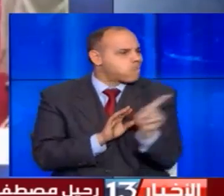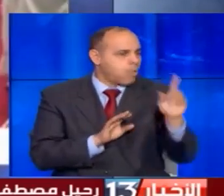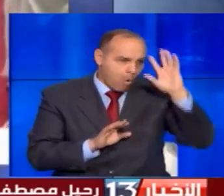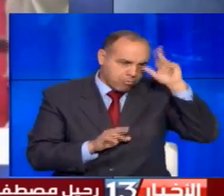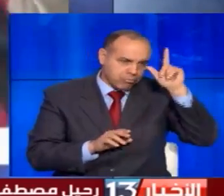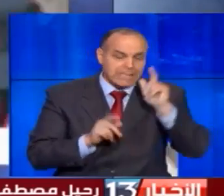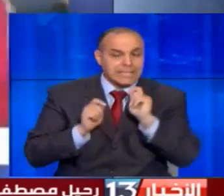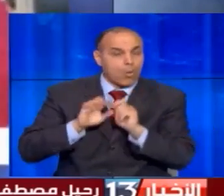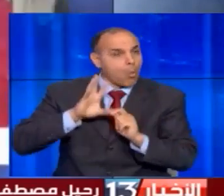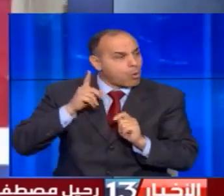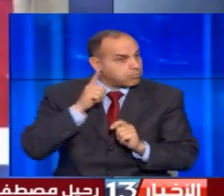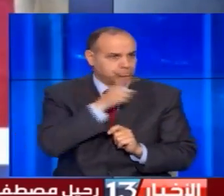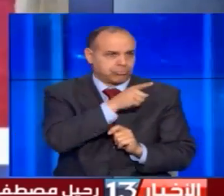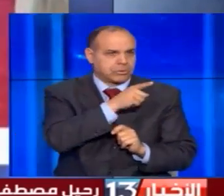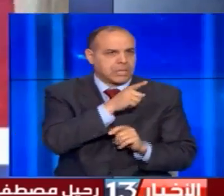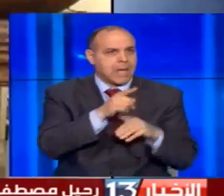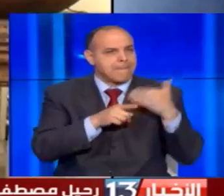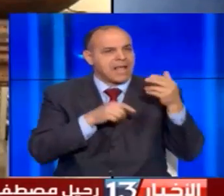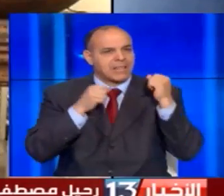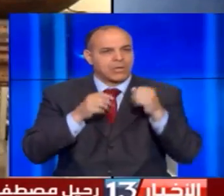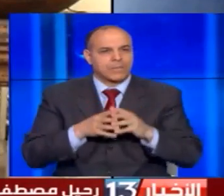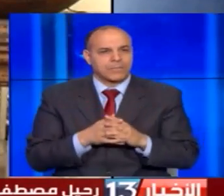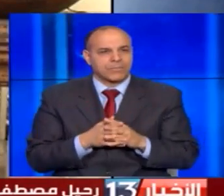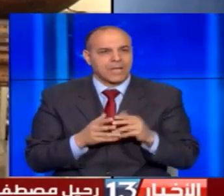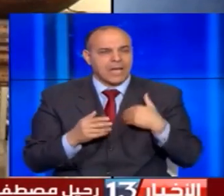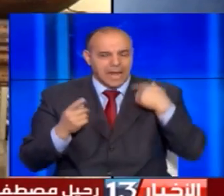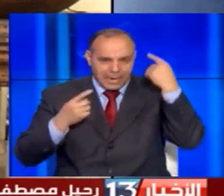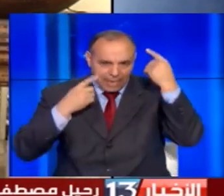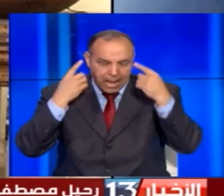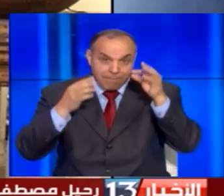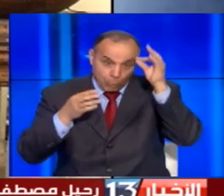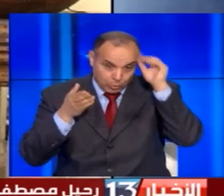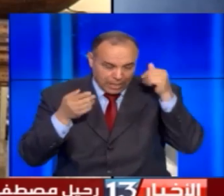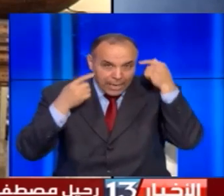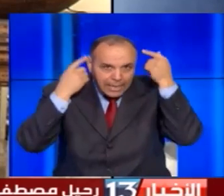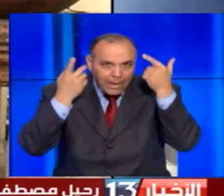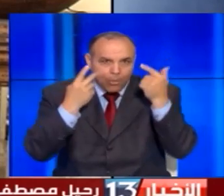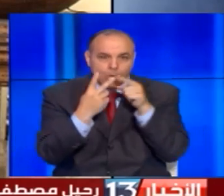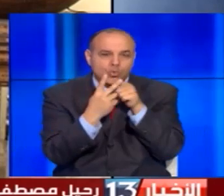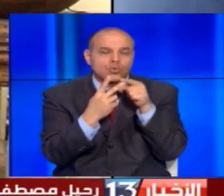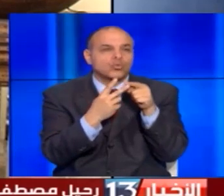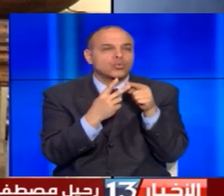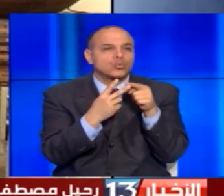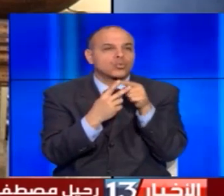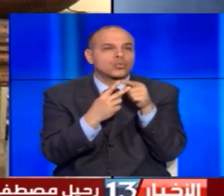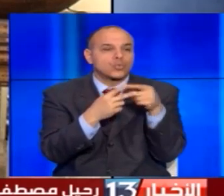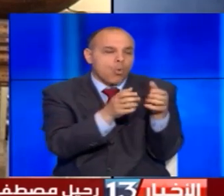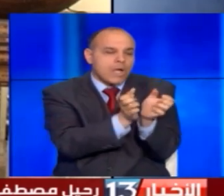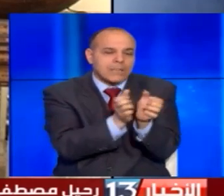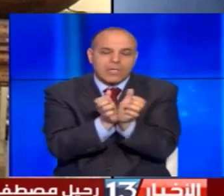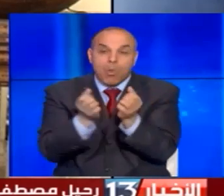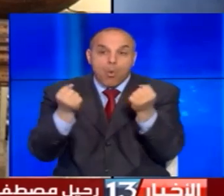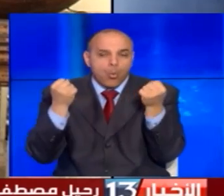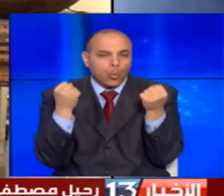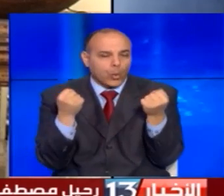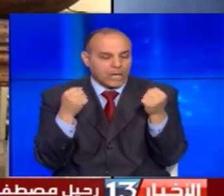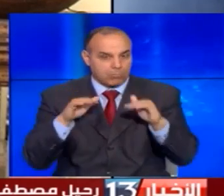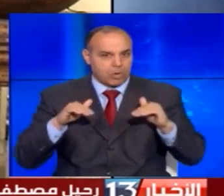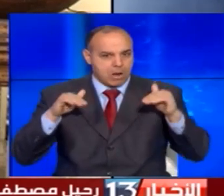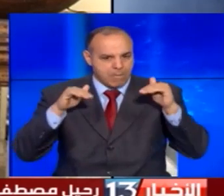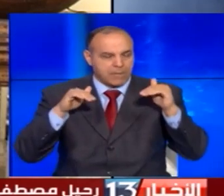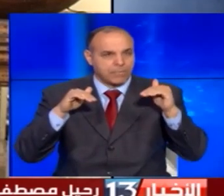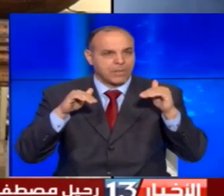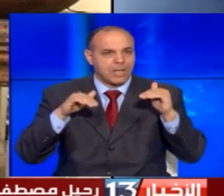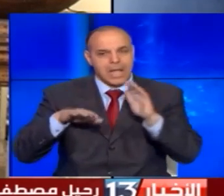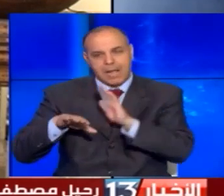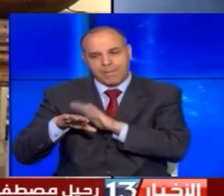للساحة السياسية بعد الثورة. أنا نحلم أن يكون في تونس زوز فرق زوز كتل سياسية كبرى